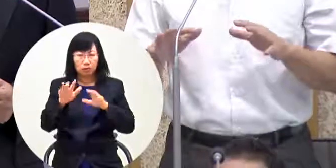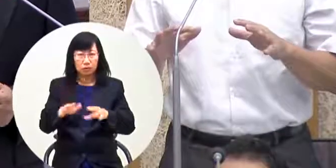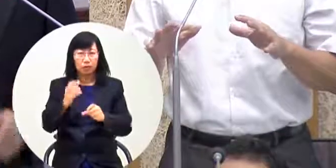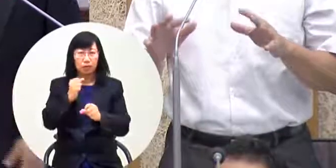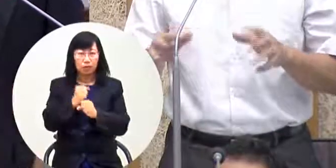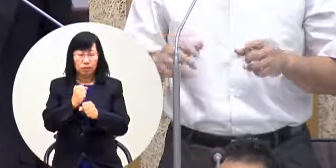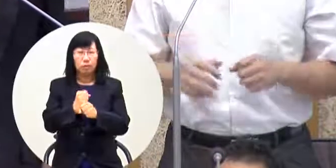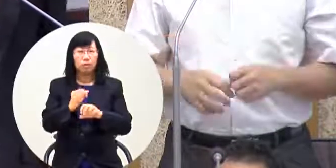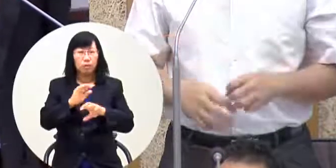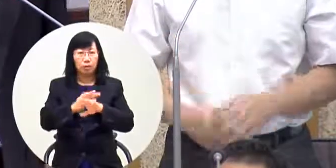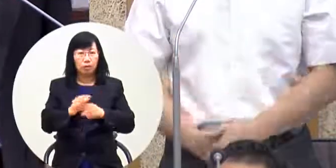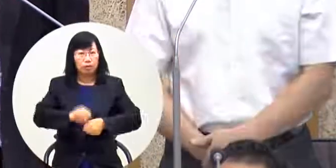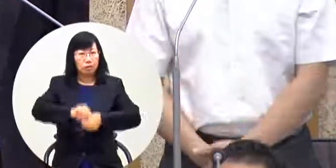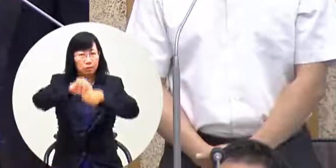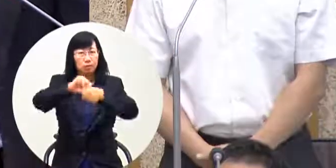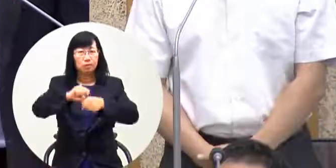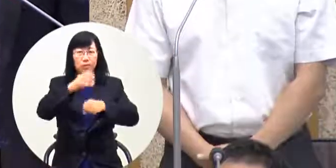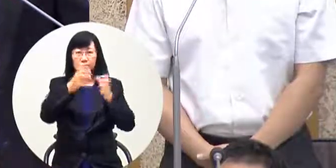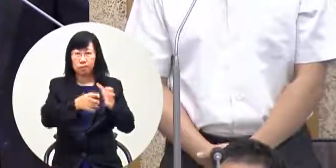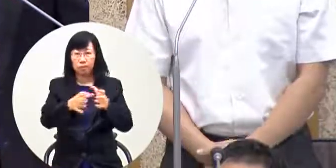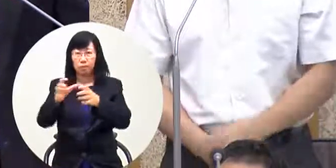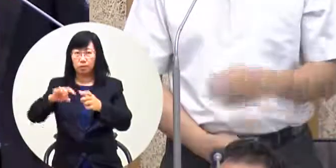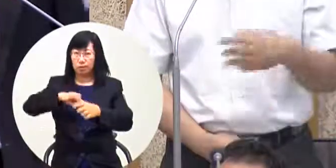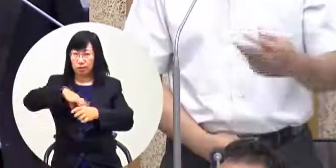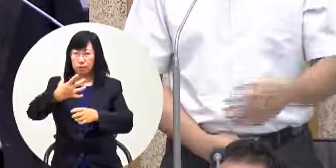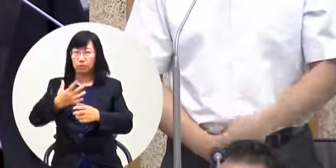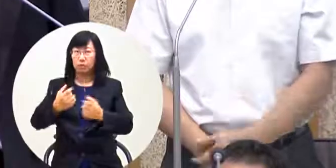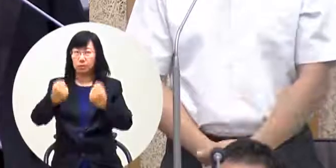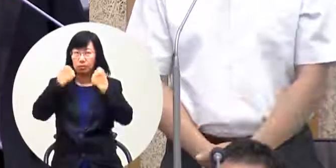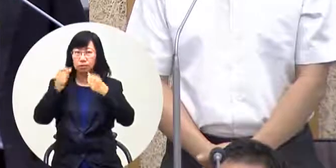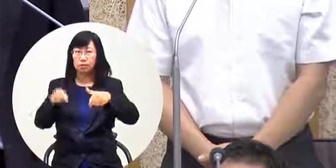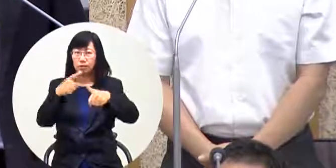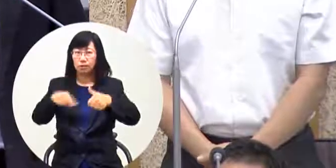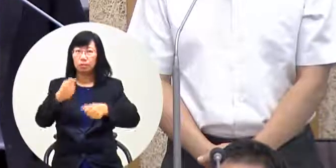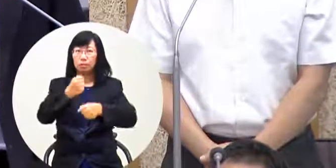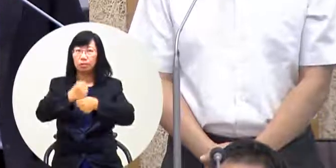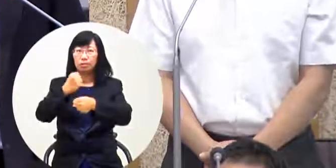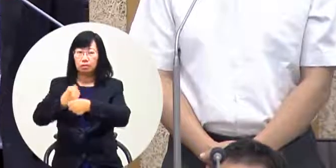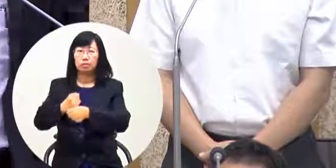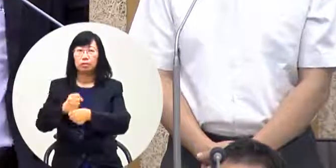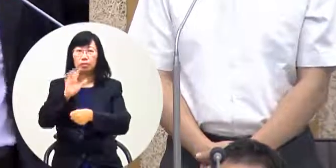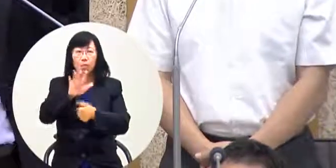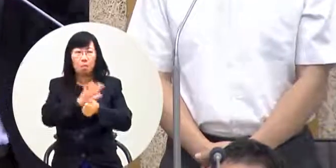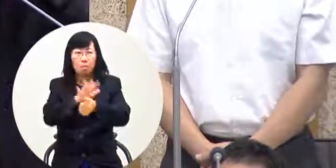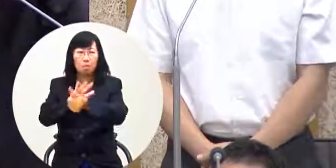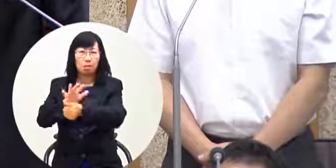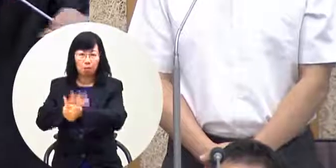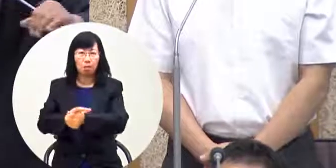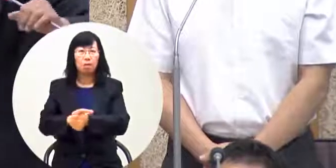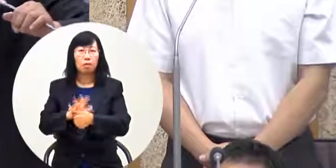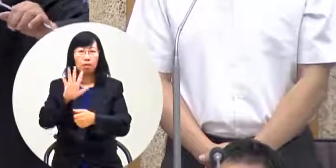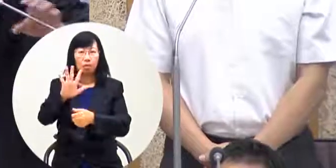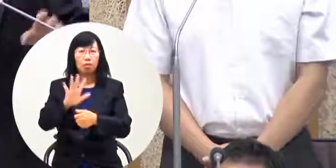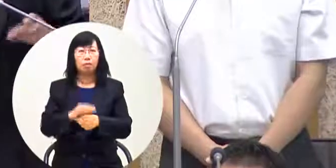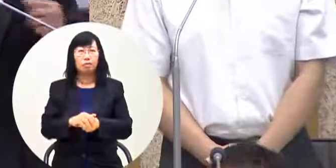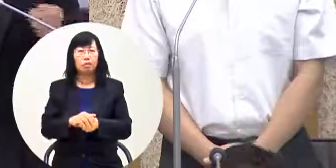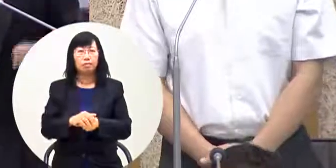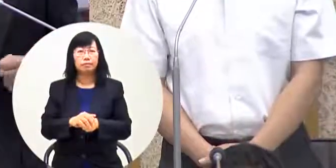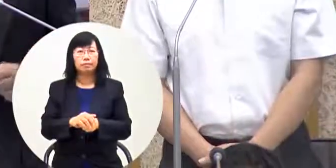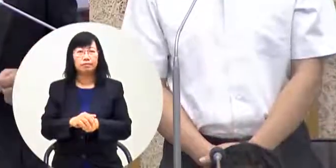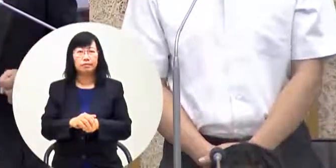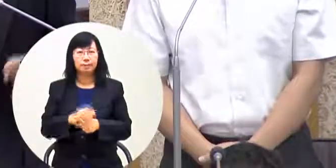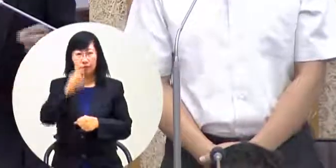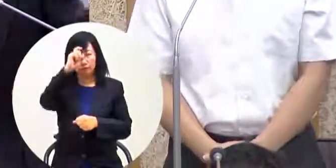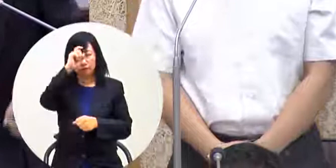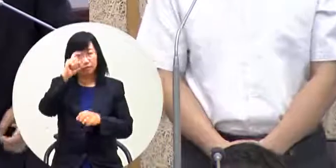更那个强化，所以应该是会有相关的更强化的一个效果。 好，我们希望你的政绩能够凸显，把它